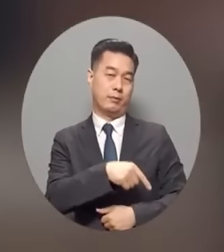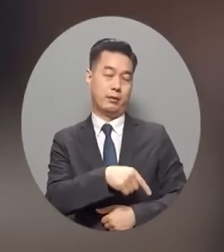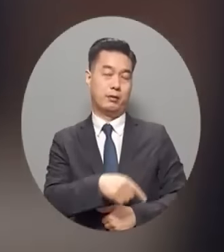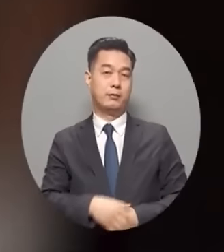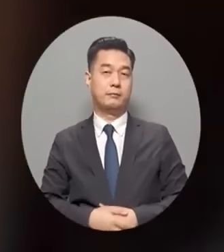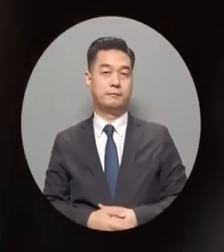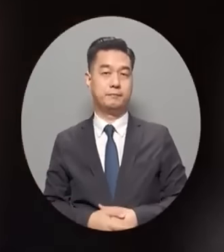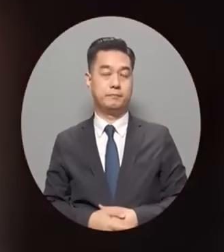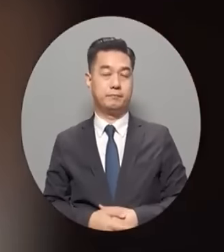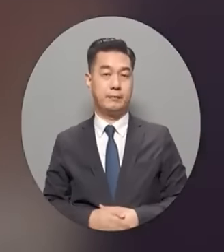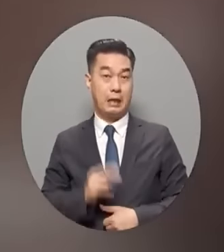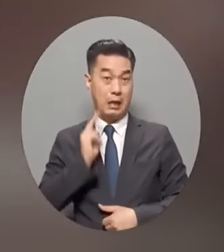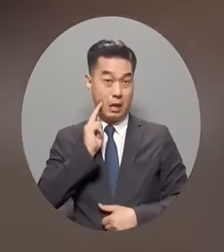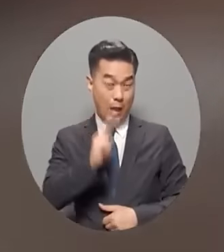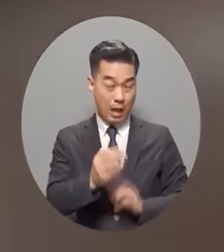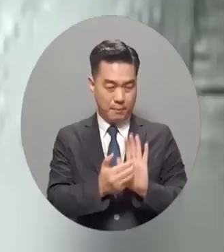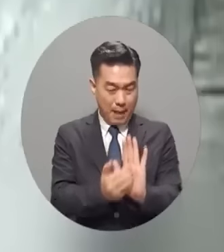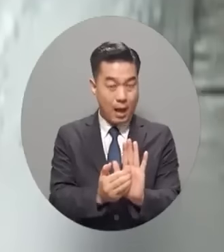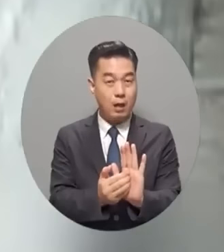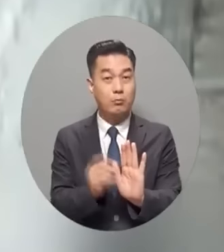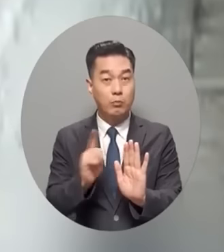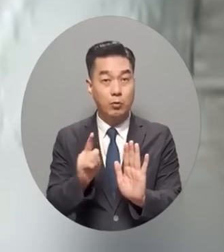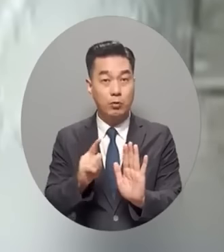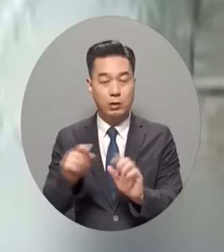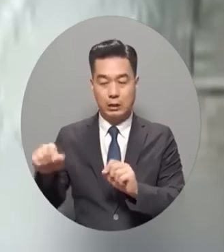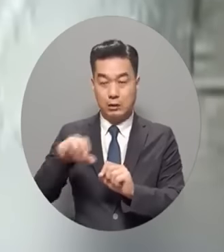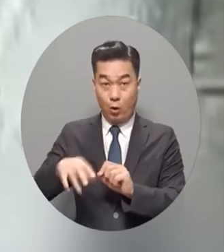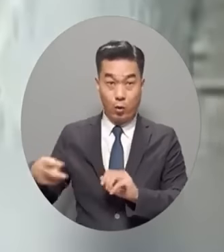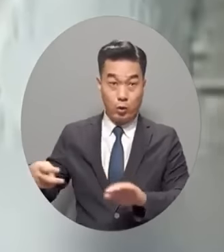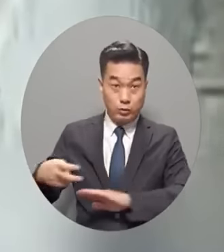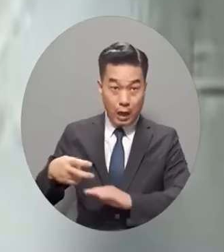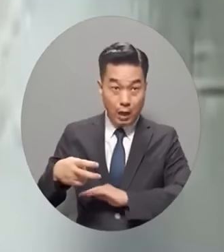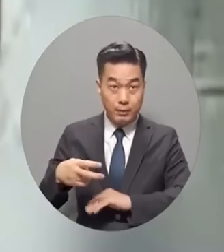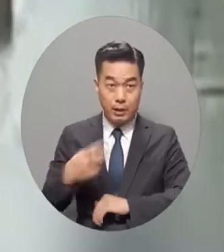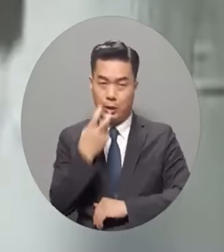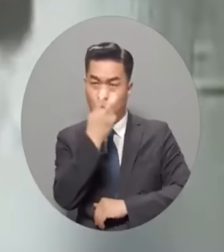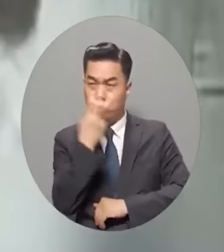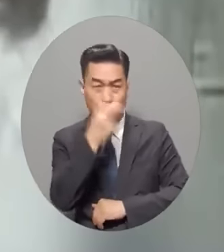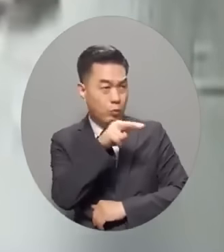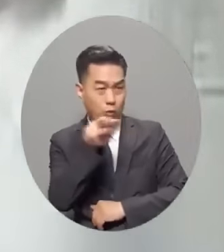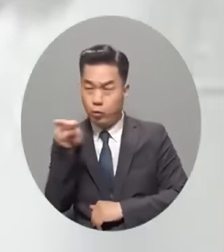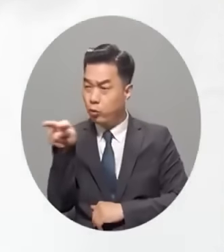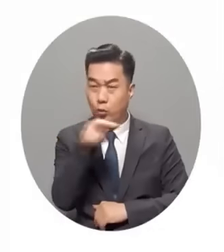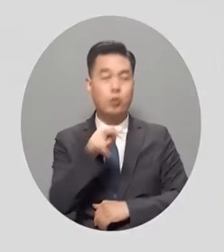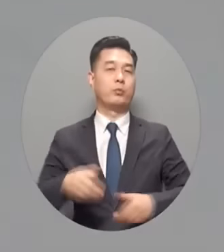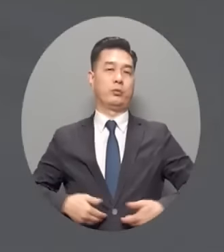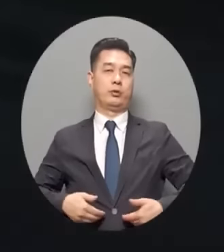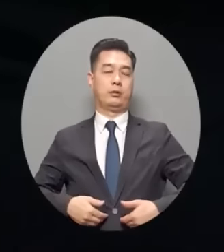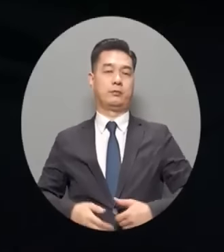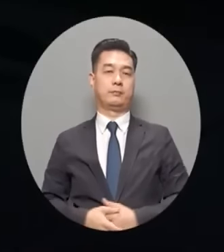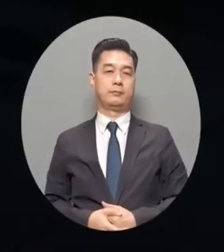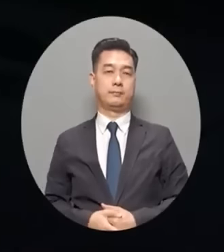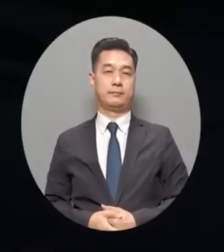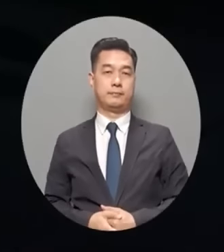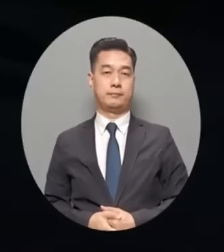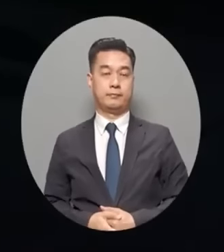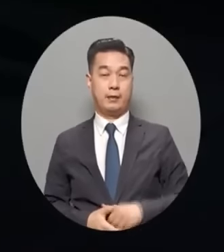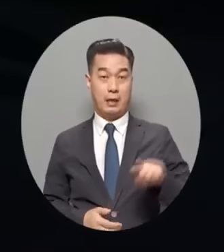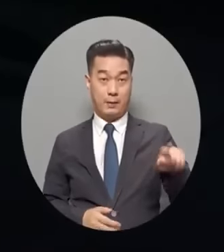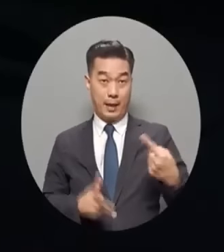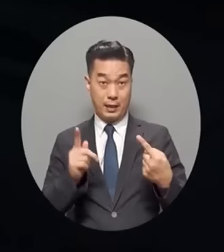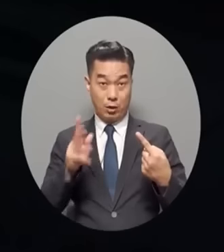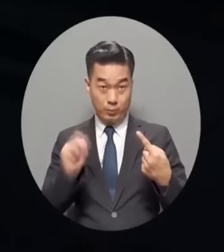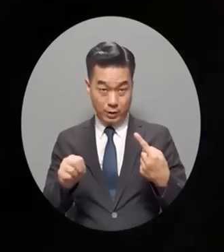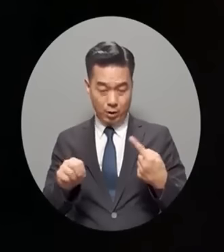이런 참사를 막으려면 사고 현장을 지나는 운전자들의 전방 주시가 무엇보다 중요합니다 시속 100km